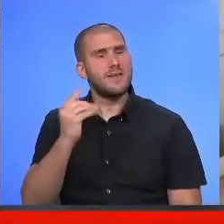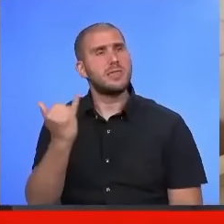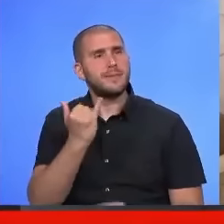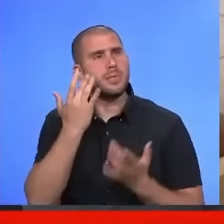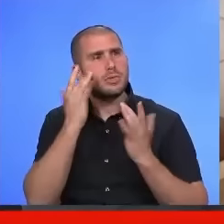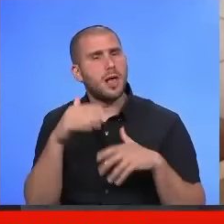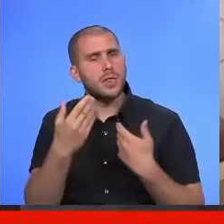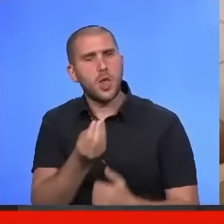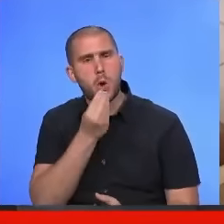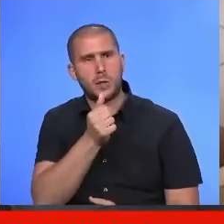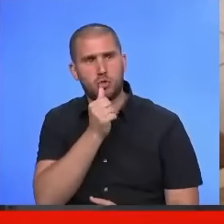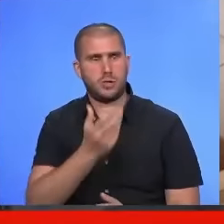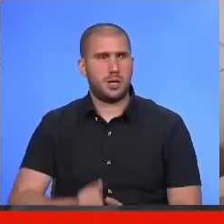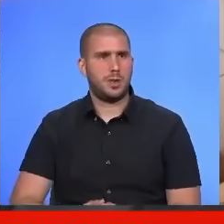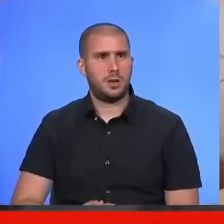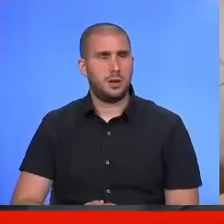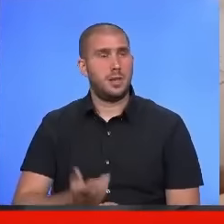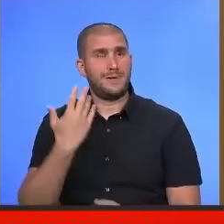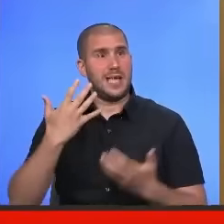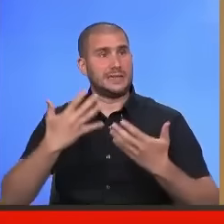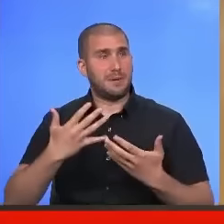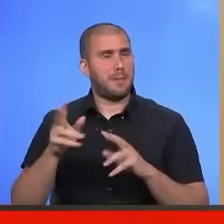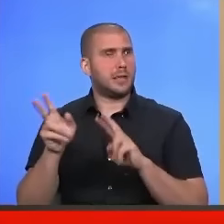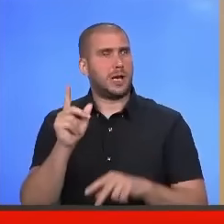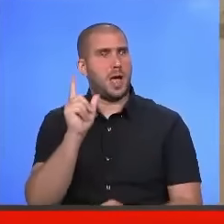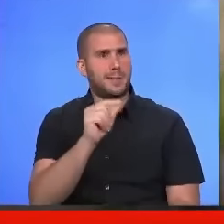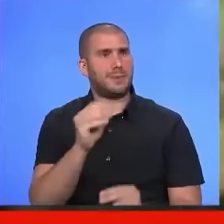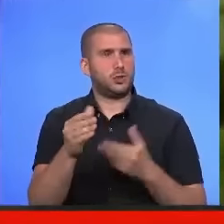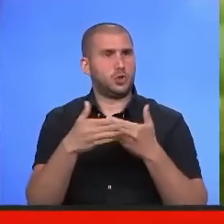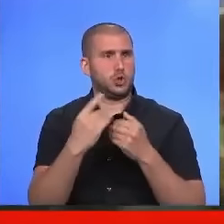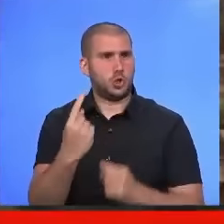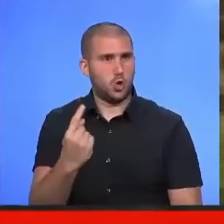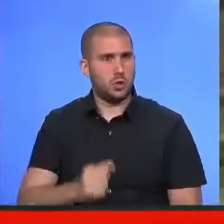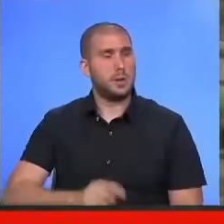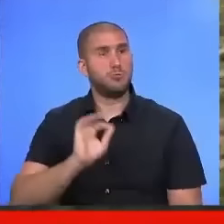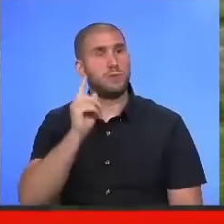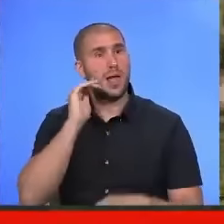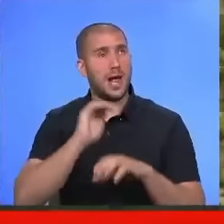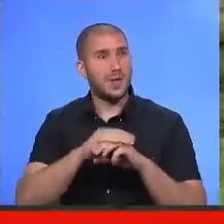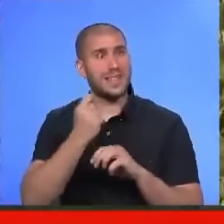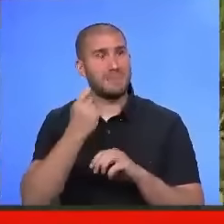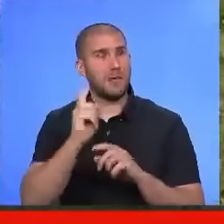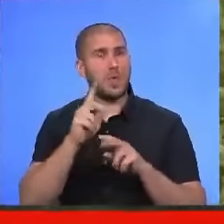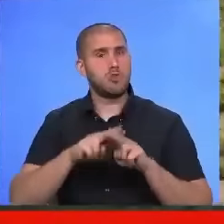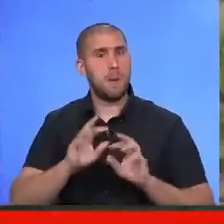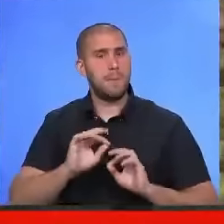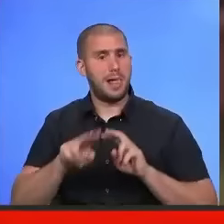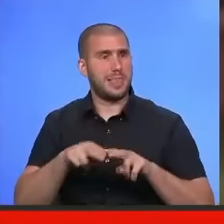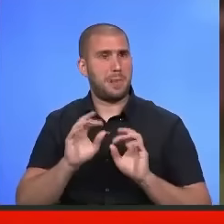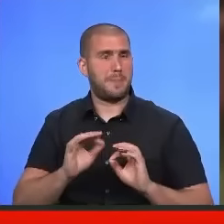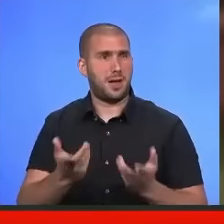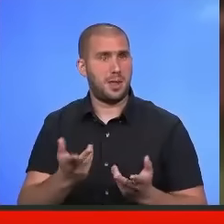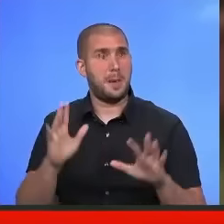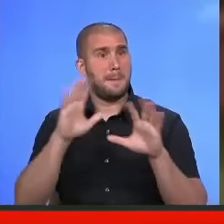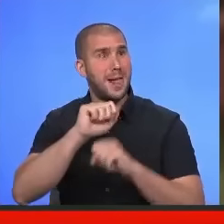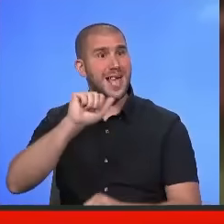לתת להם אוכל ושתיה לפני 10ה ימים חזר הביתה עם רעייתו רק כדי לגלות שכמעט ולא נשאר במי לטפל בלילה